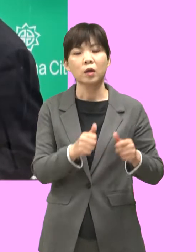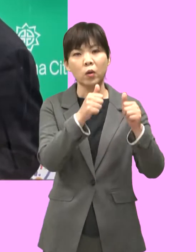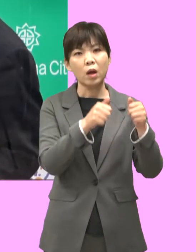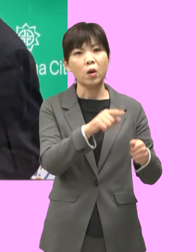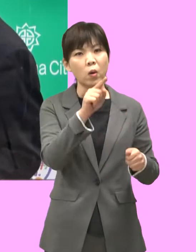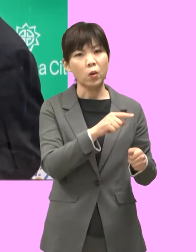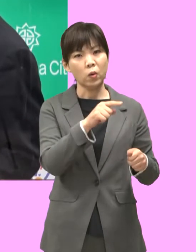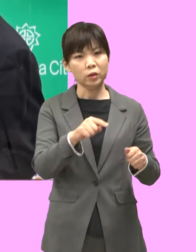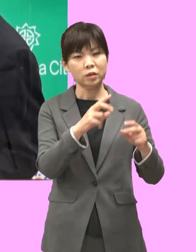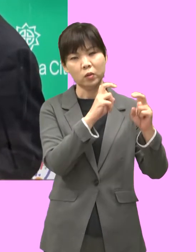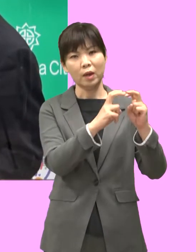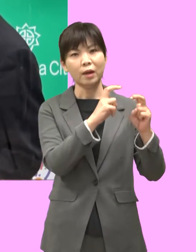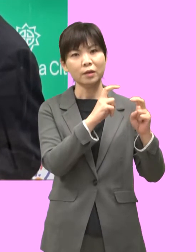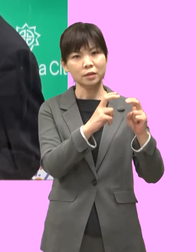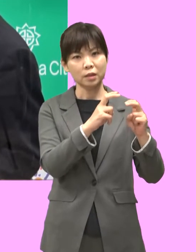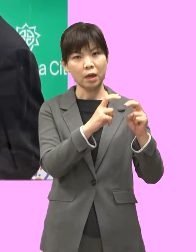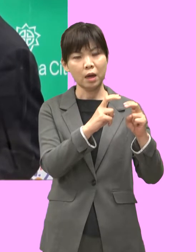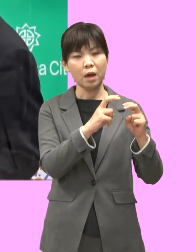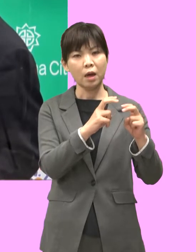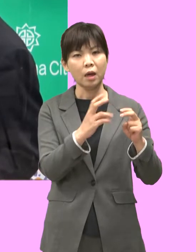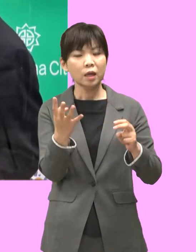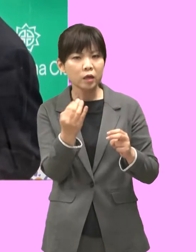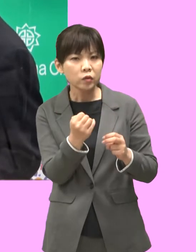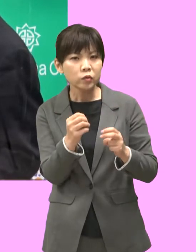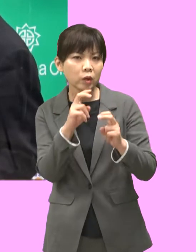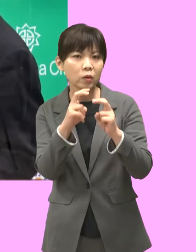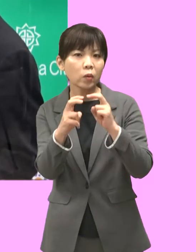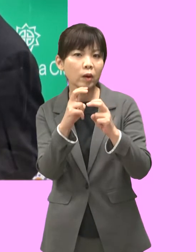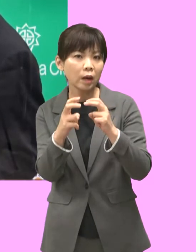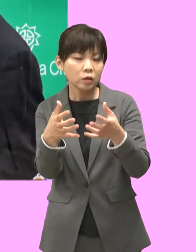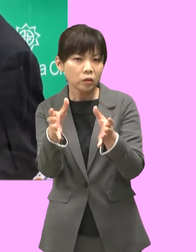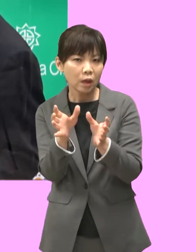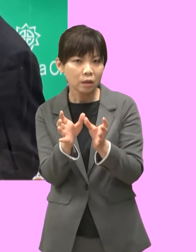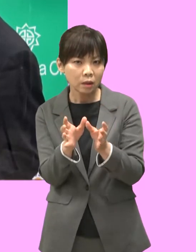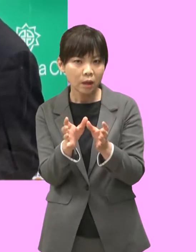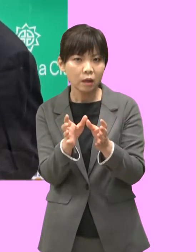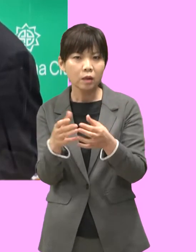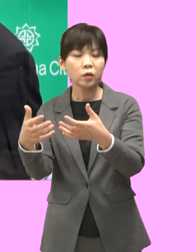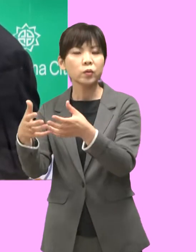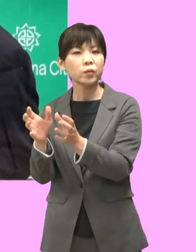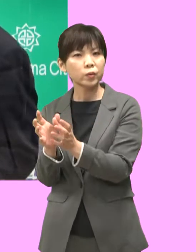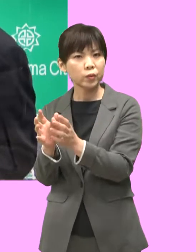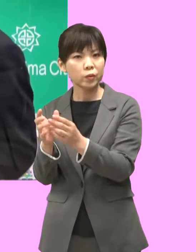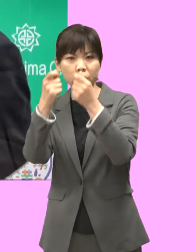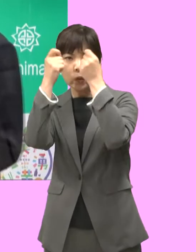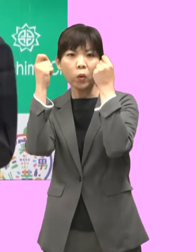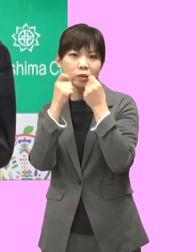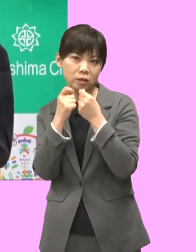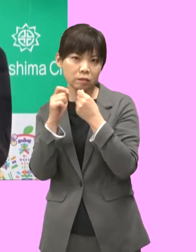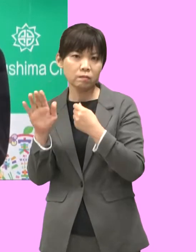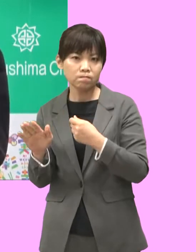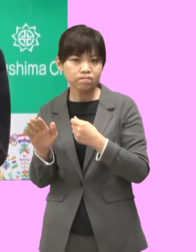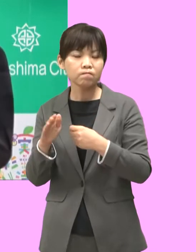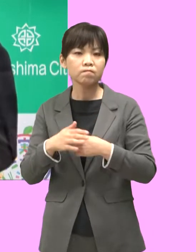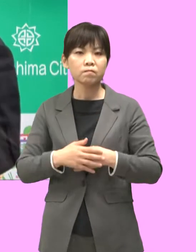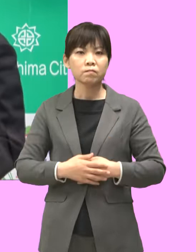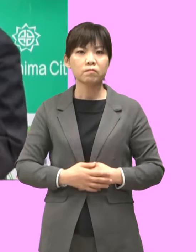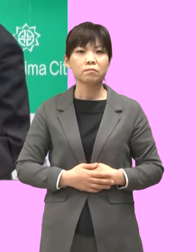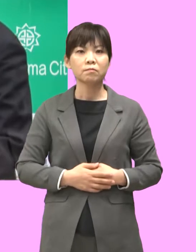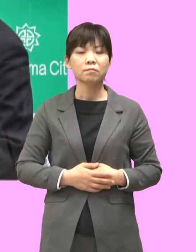者、もしくは複数の事業者によって構成される団体、グループ、または個人ということにしております。